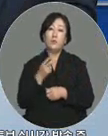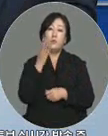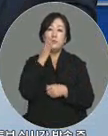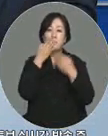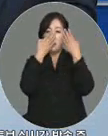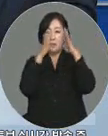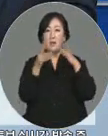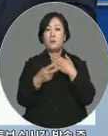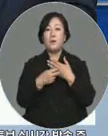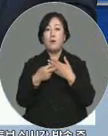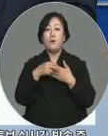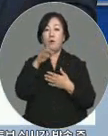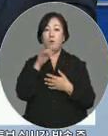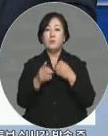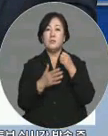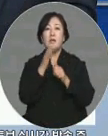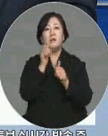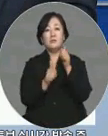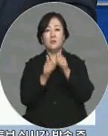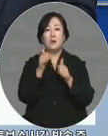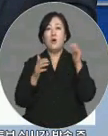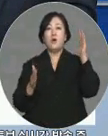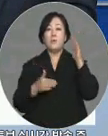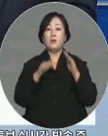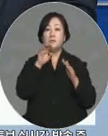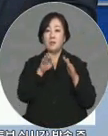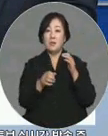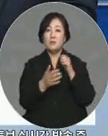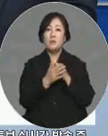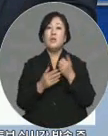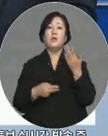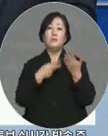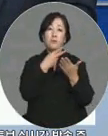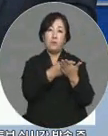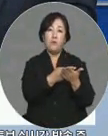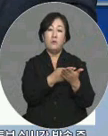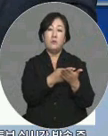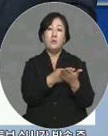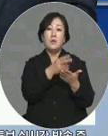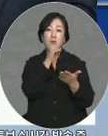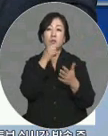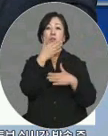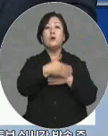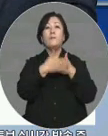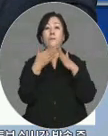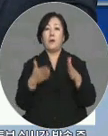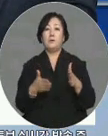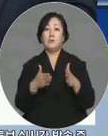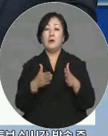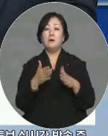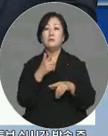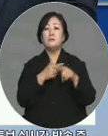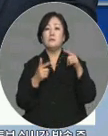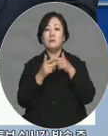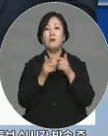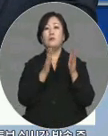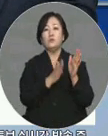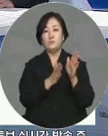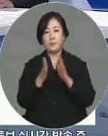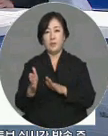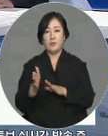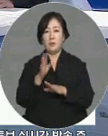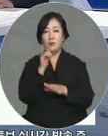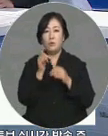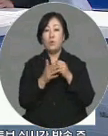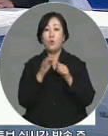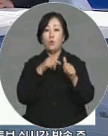울산대학교 병원에 수험생들이 입원할 수 있는 병상을 추가로 확보를 해놓고 있고